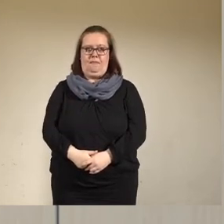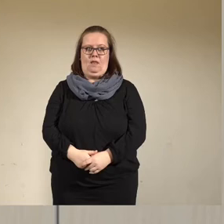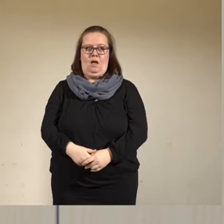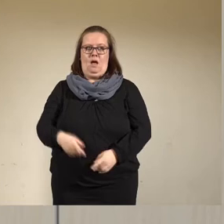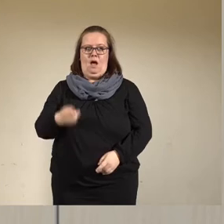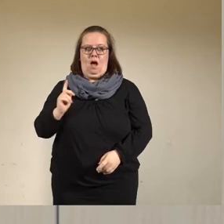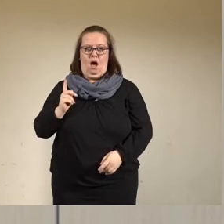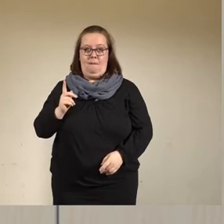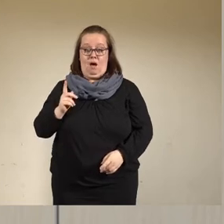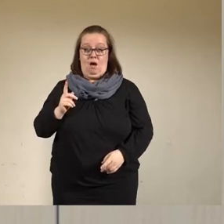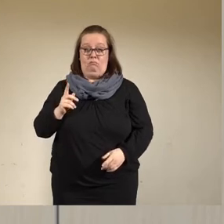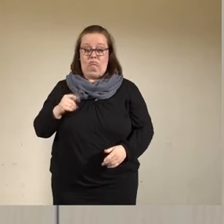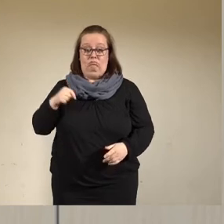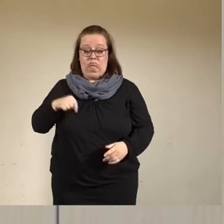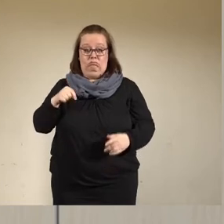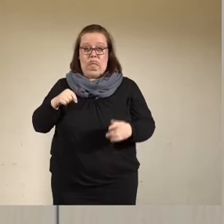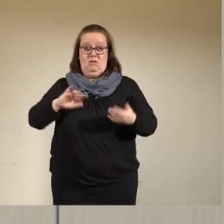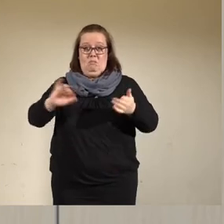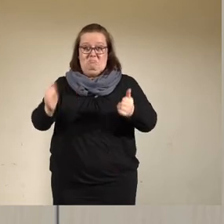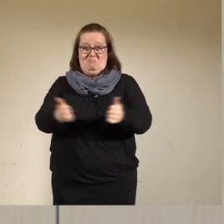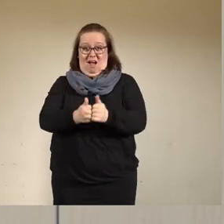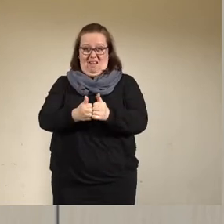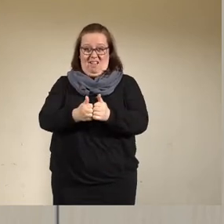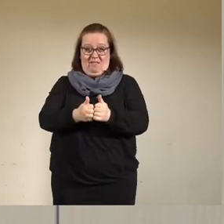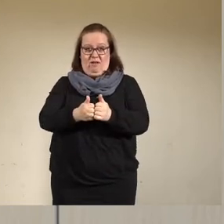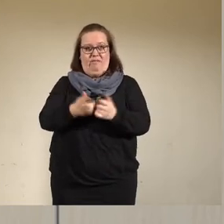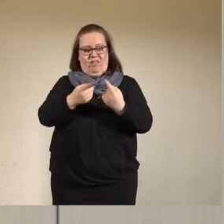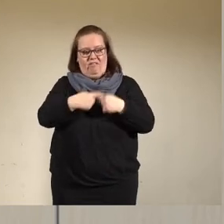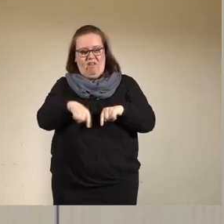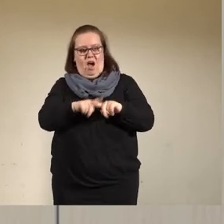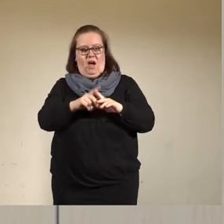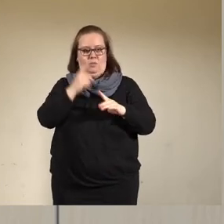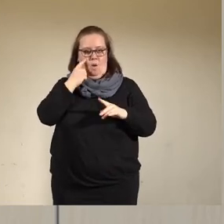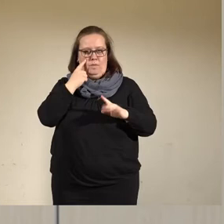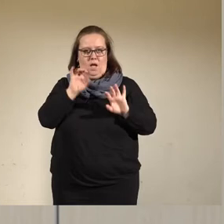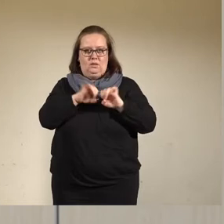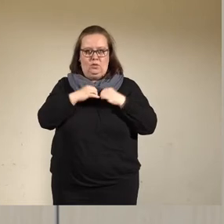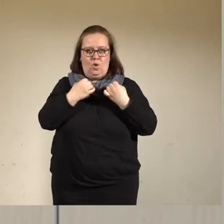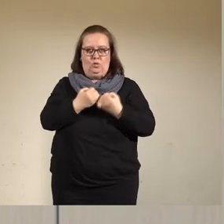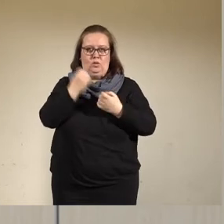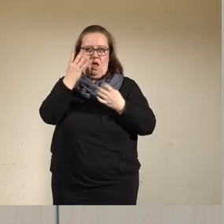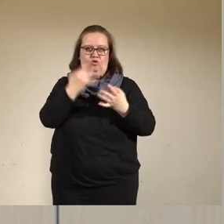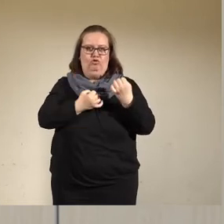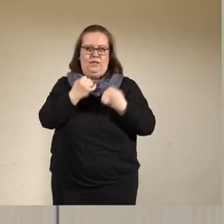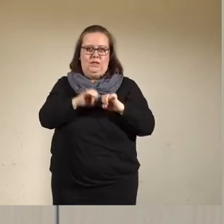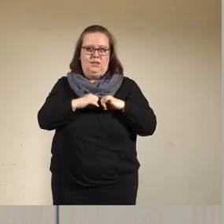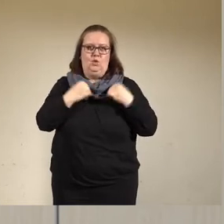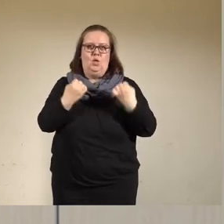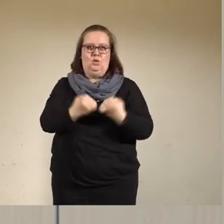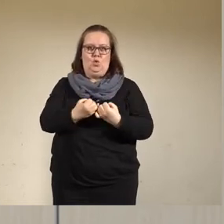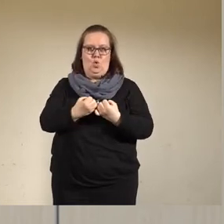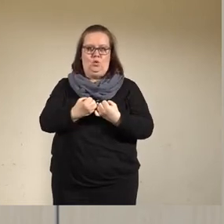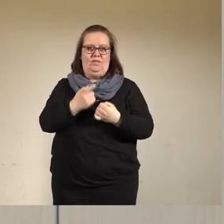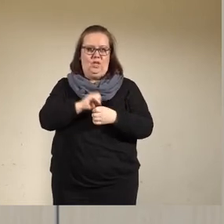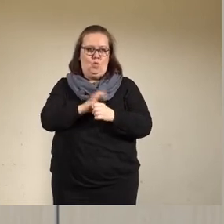Keinesfalls ist es Sinn und Zweck einer solchen Beihilfe, dem Verein in der gegenwärtigen, ohnehin schwierigen Situation